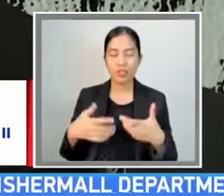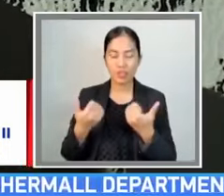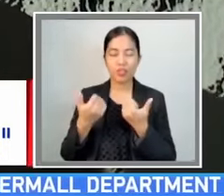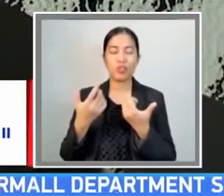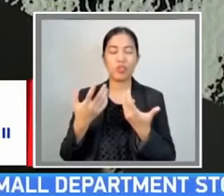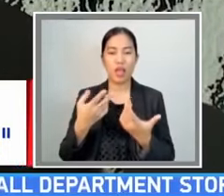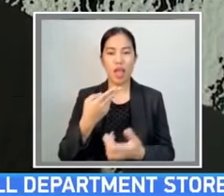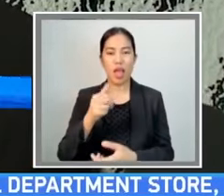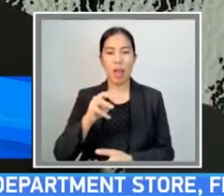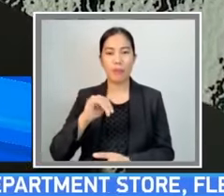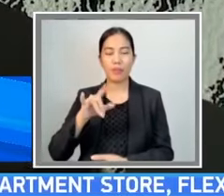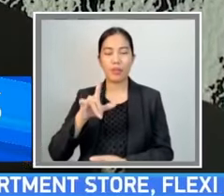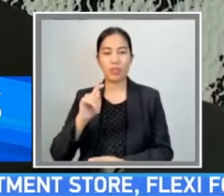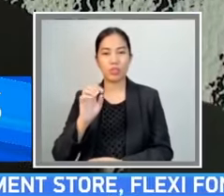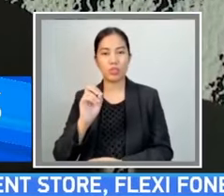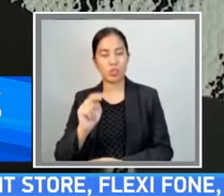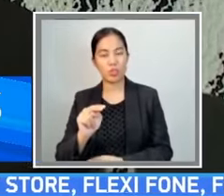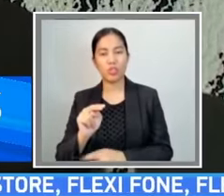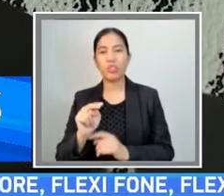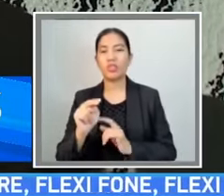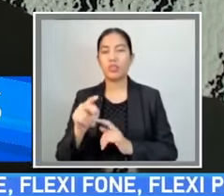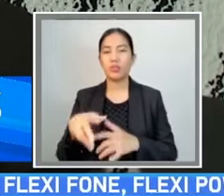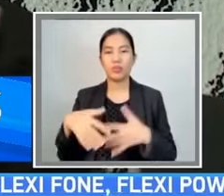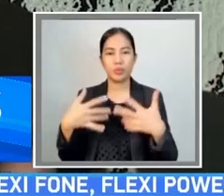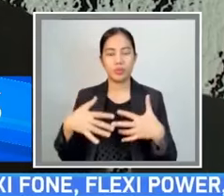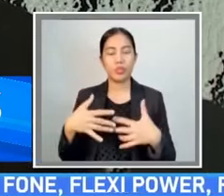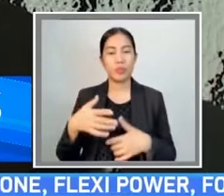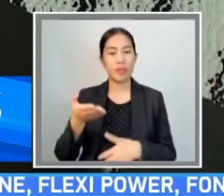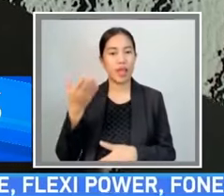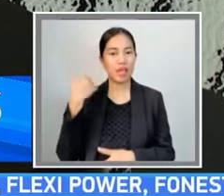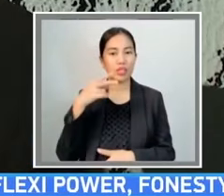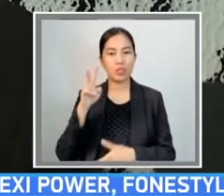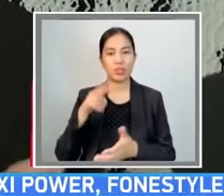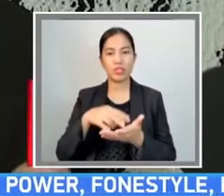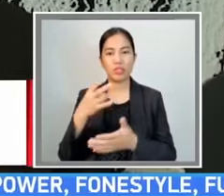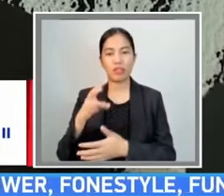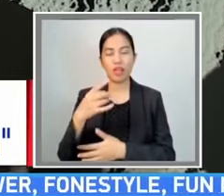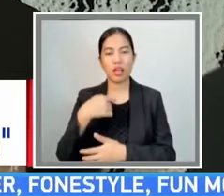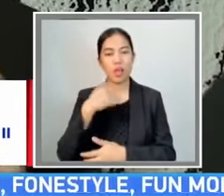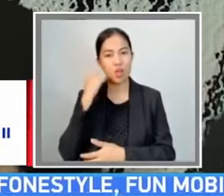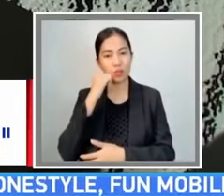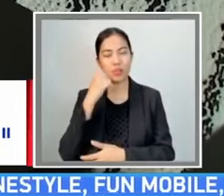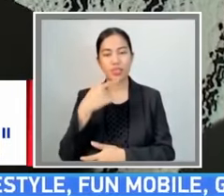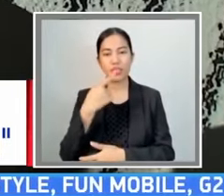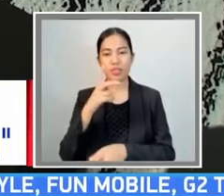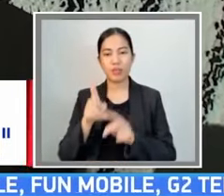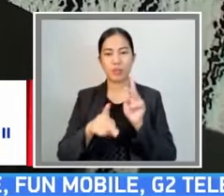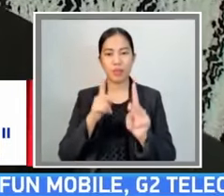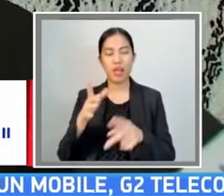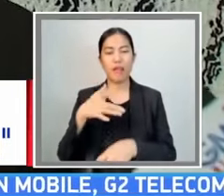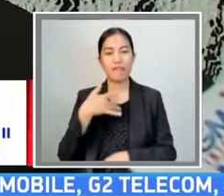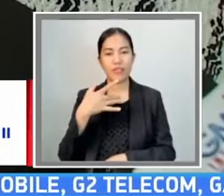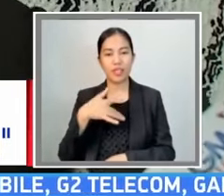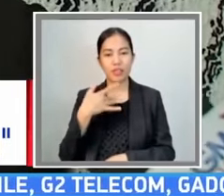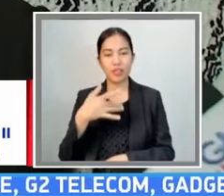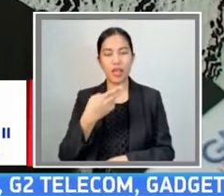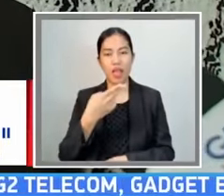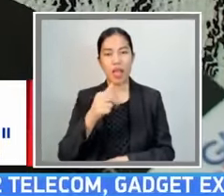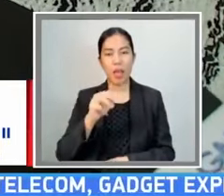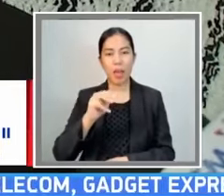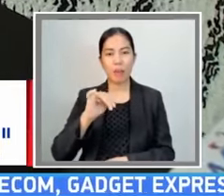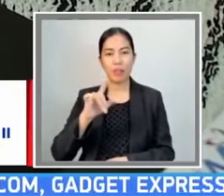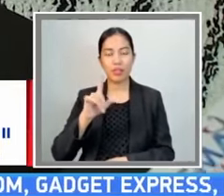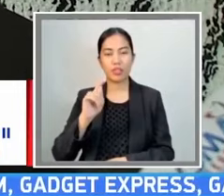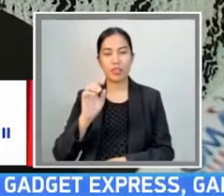Back in 2017, I always say this to people. I had a feeling that Hamilton will come to the Philippines,